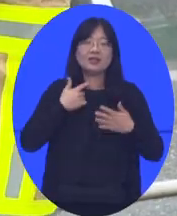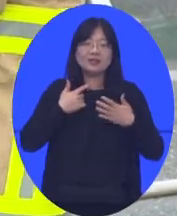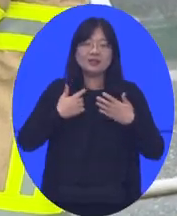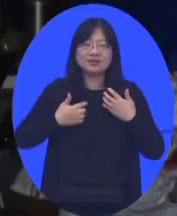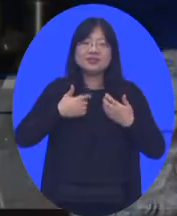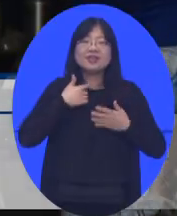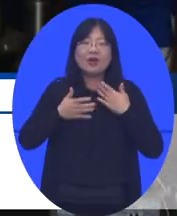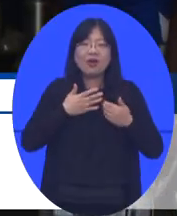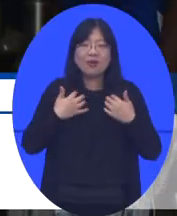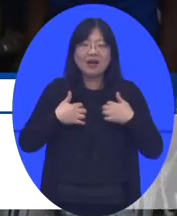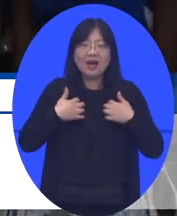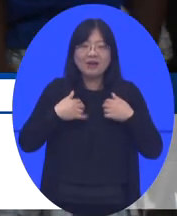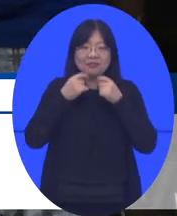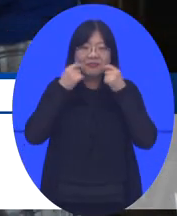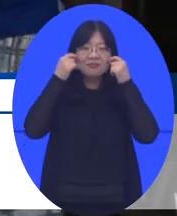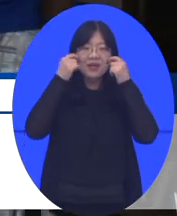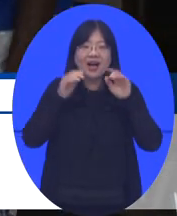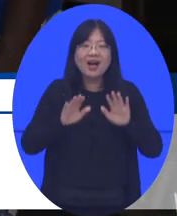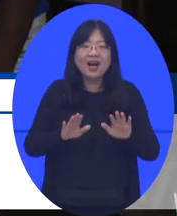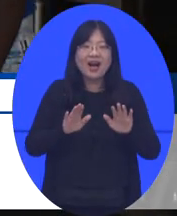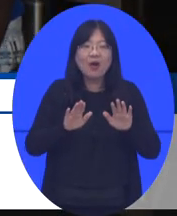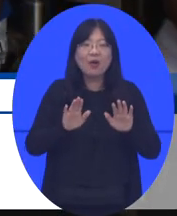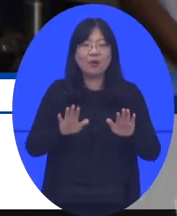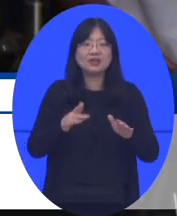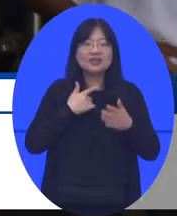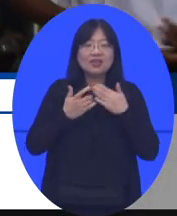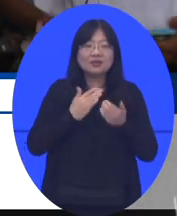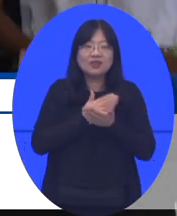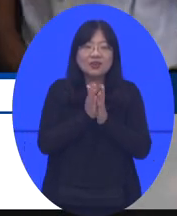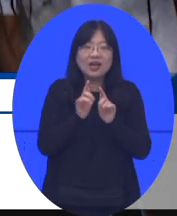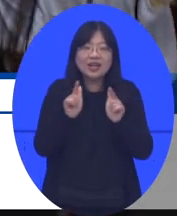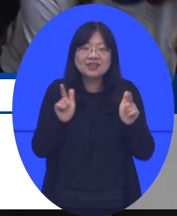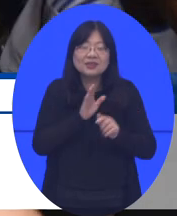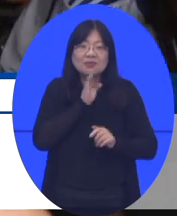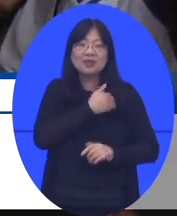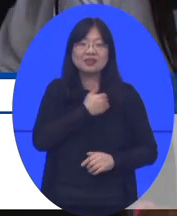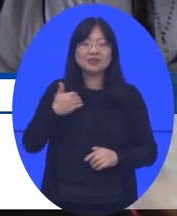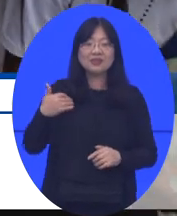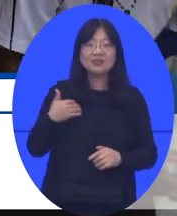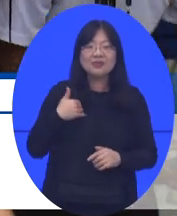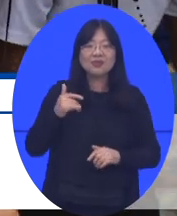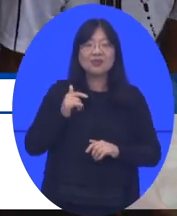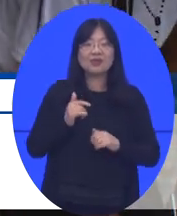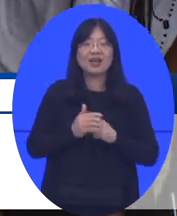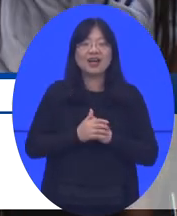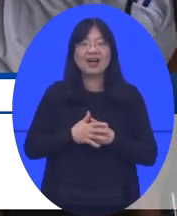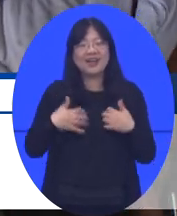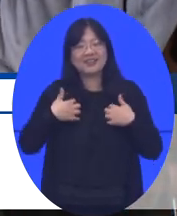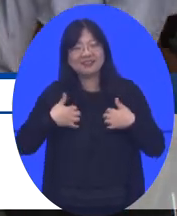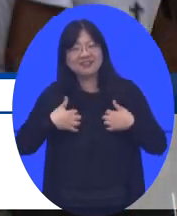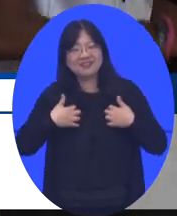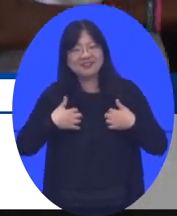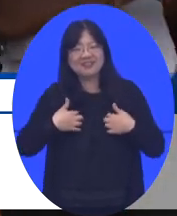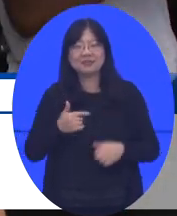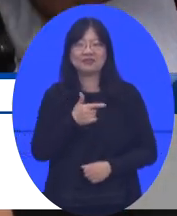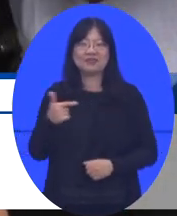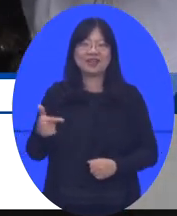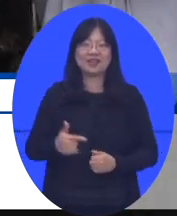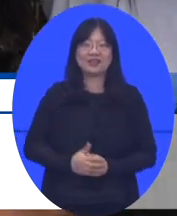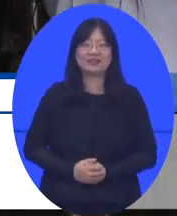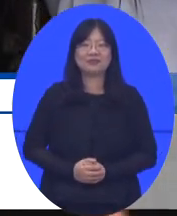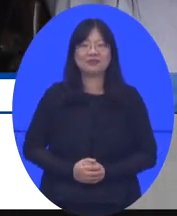않습니다. I really like it. It's really connected to the subject as well. So we've been shooting water and having the suits on. So really like it's